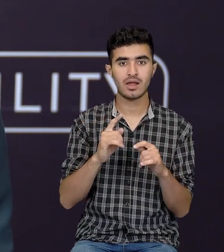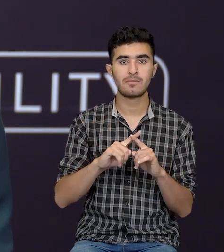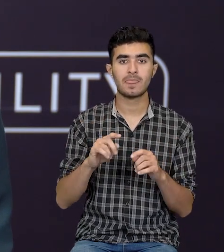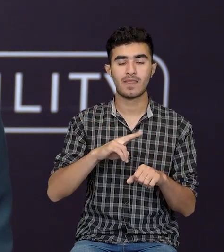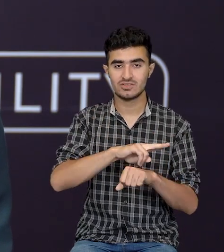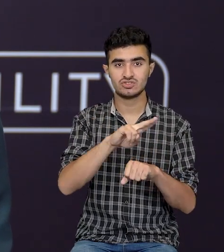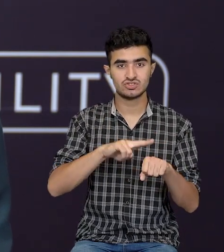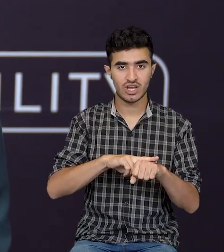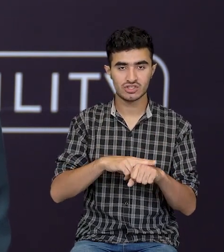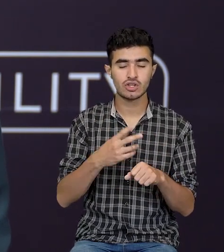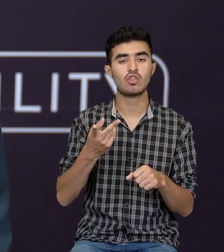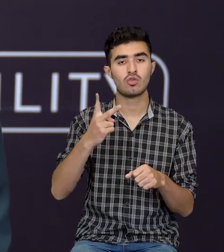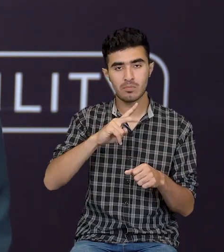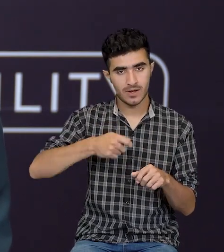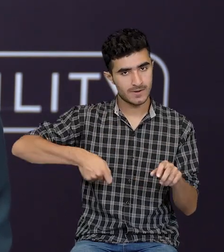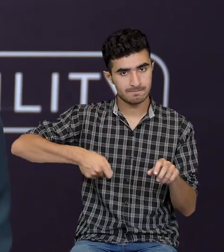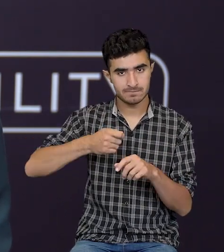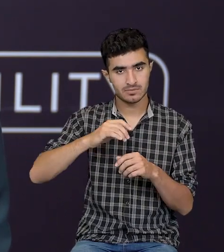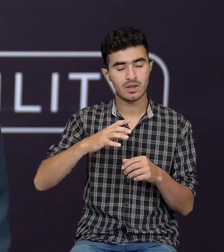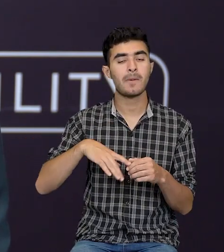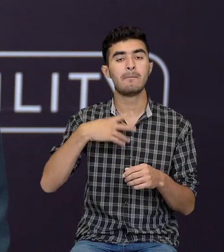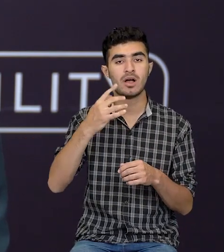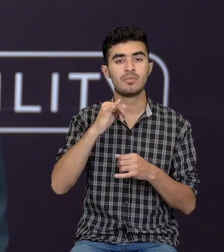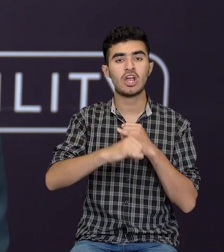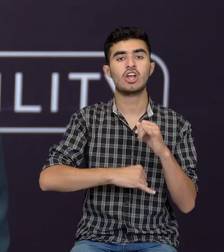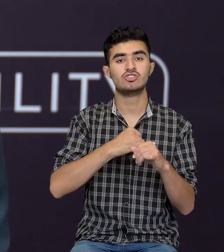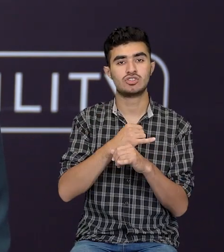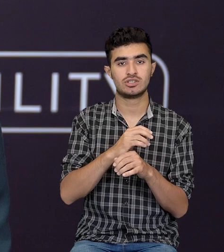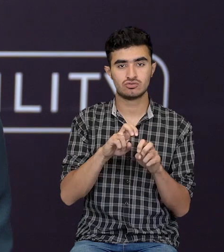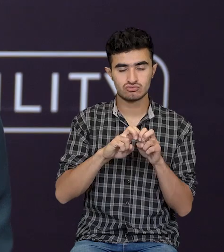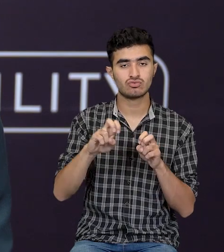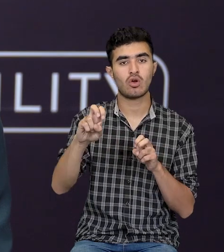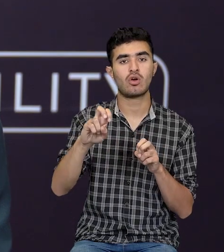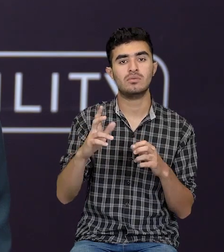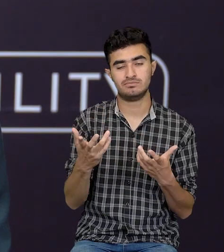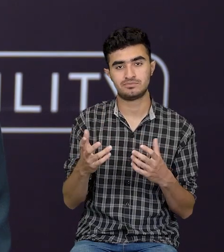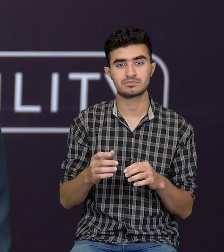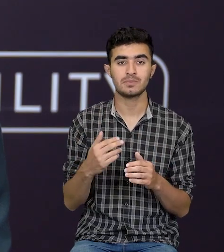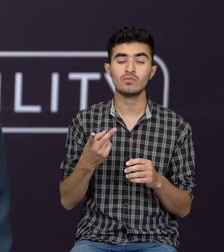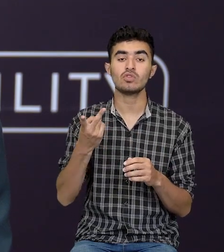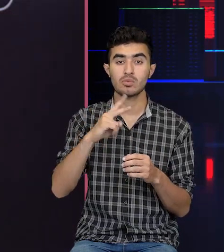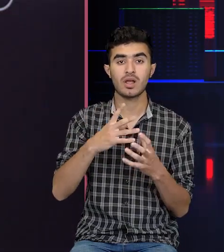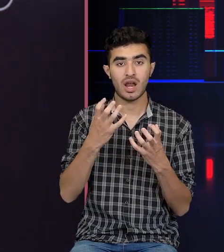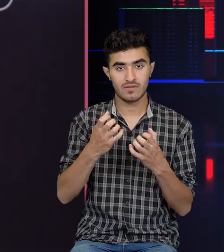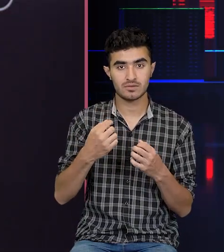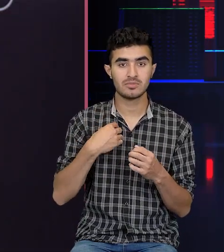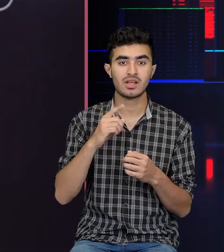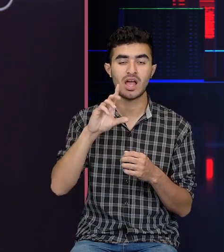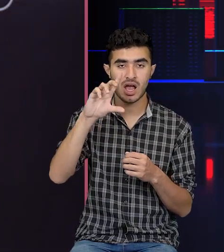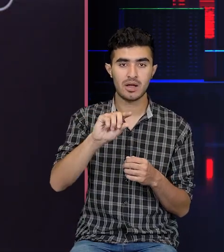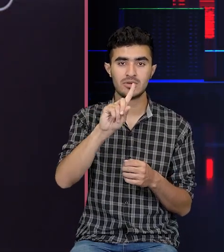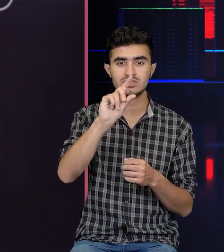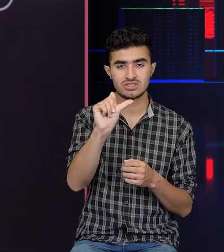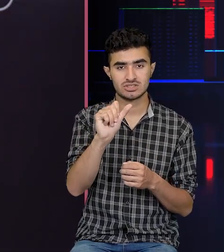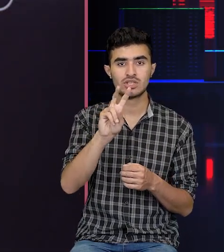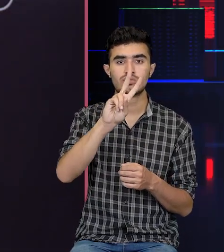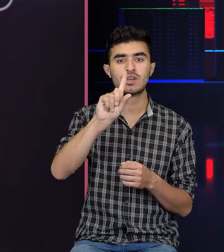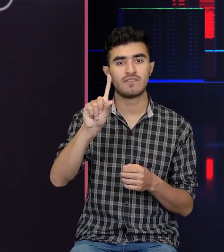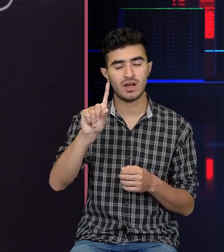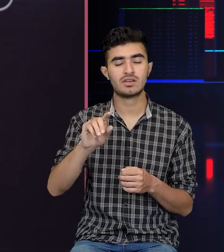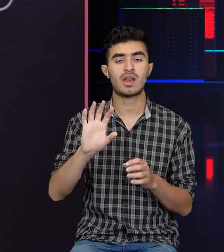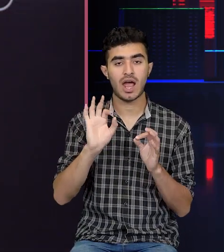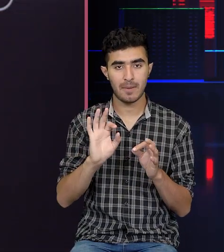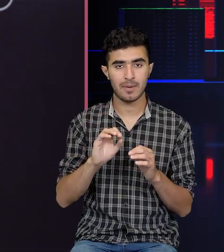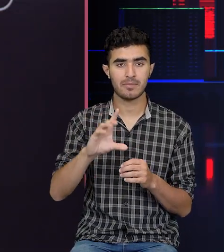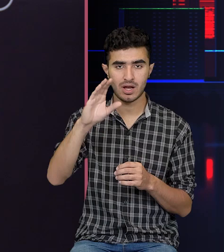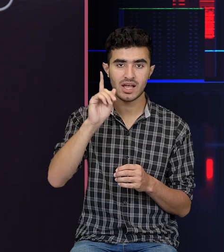अगर वो नहीं तो यही सही। तो कोविड की वजह से वो भी पोस्टपोन हो के फिर वो भी कैंसल हो गए। मैं काफ़ी ज़्यादा डिसहार्ड हुआ।